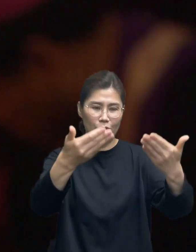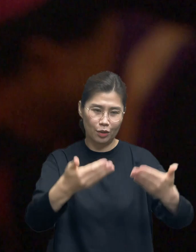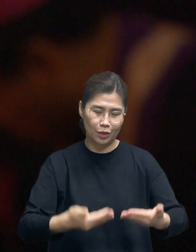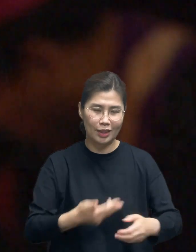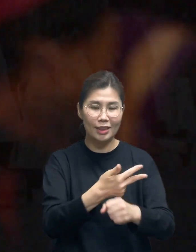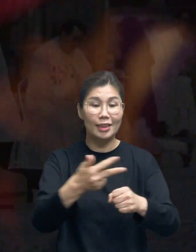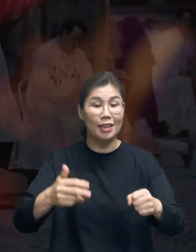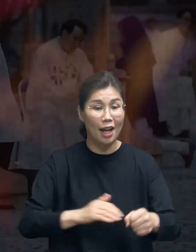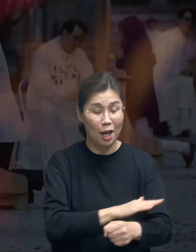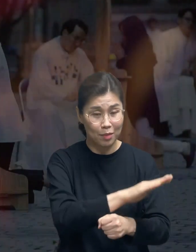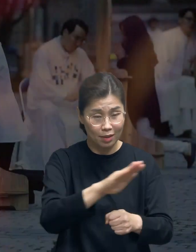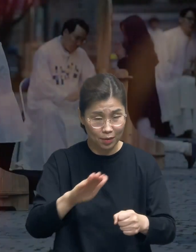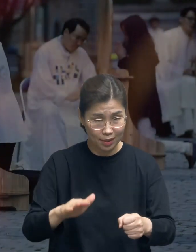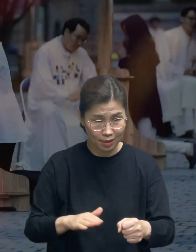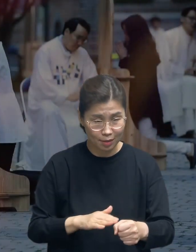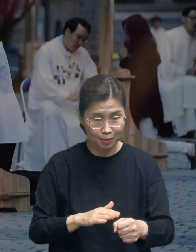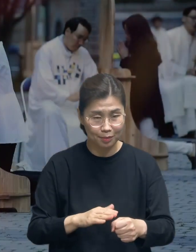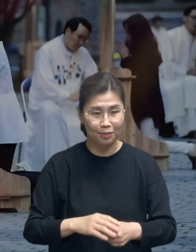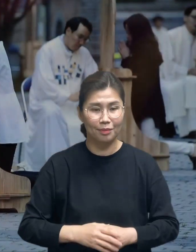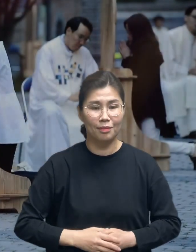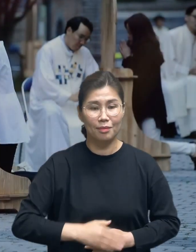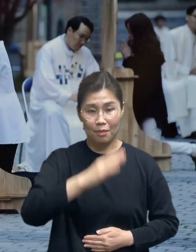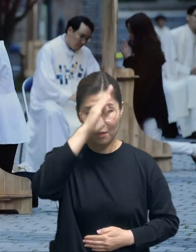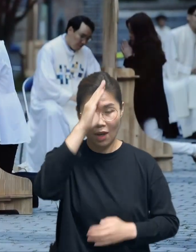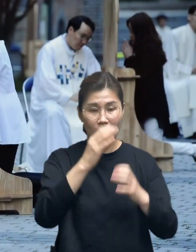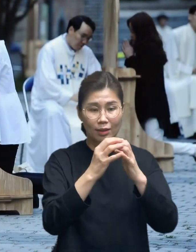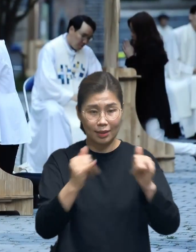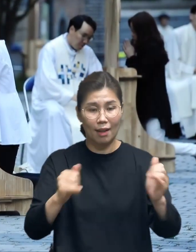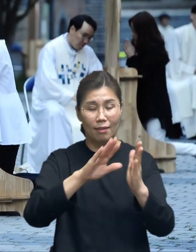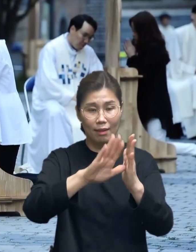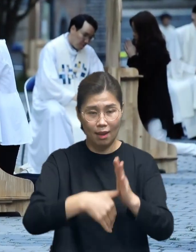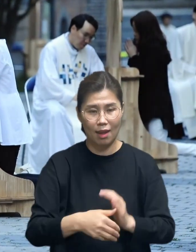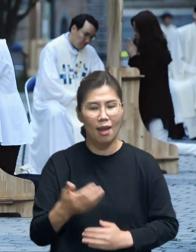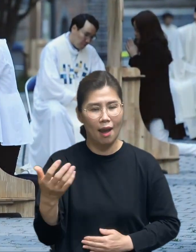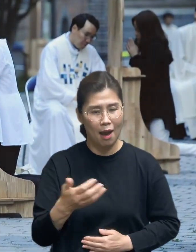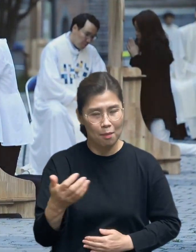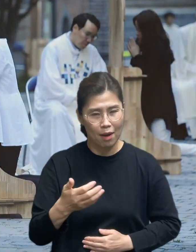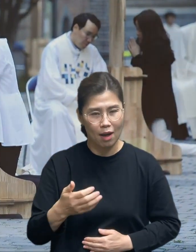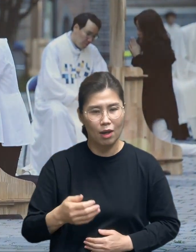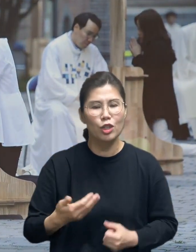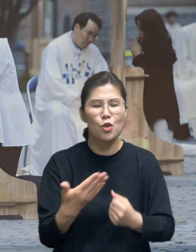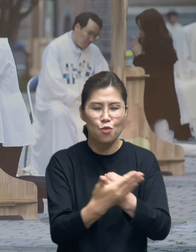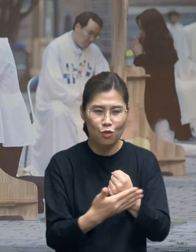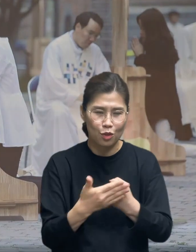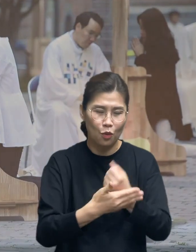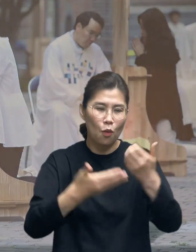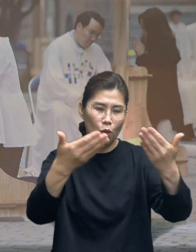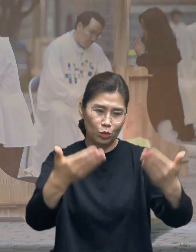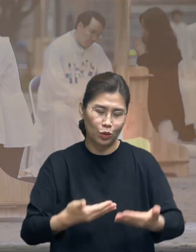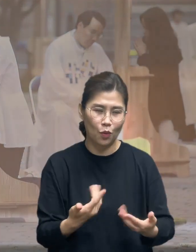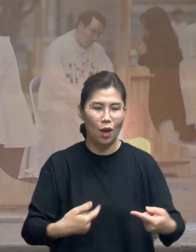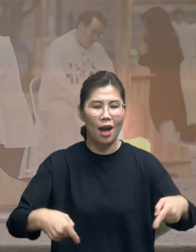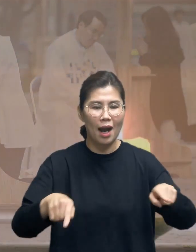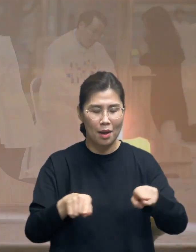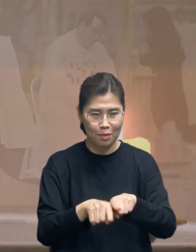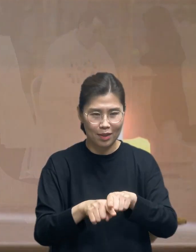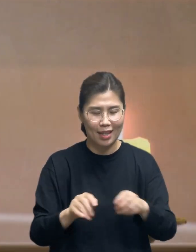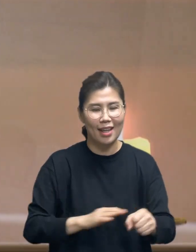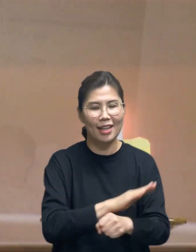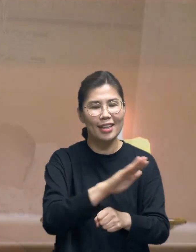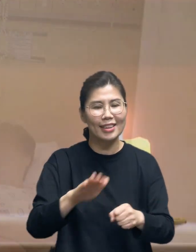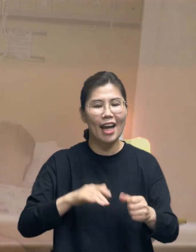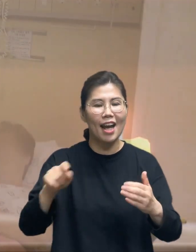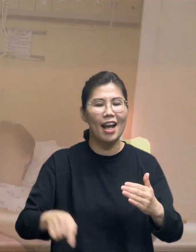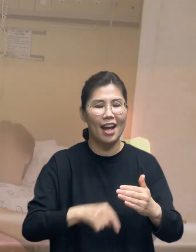죄를 지치지 않고 용서해주시는 자비를 통해서 병자 성사 때는 아파 신음하는 우리를